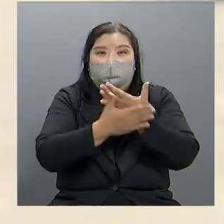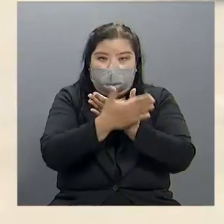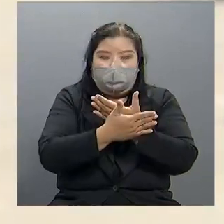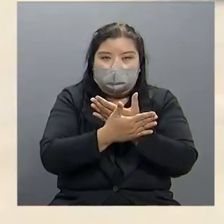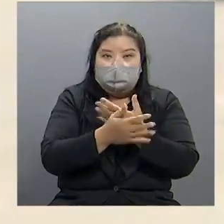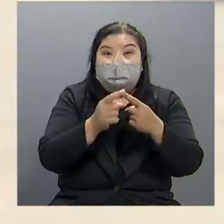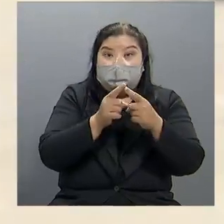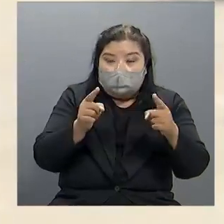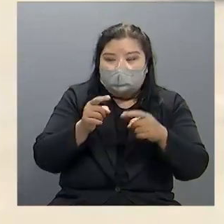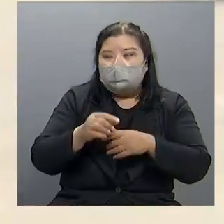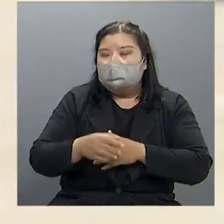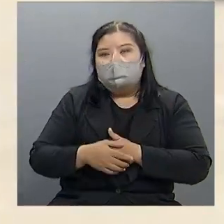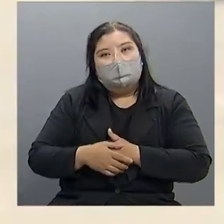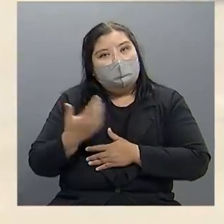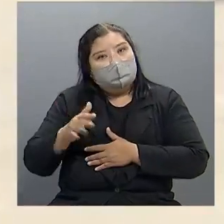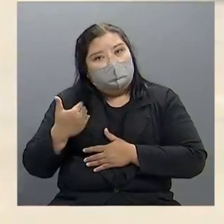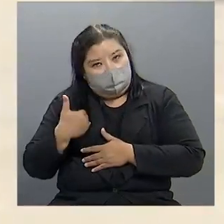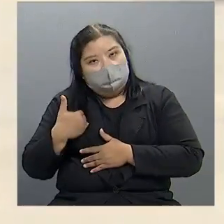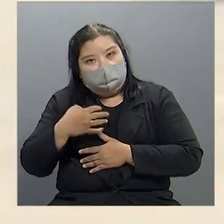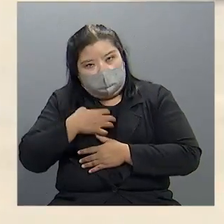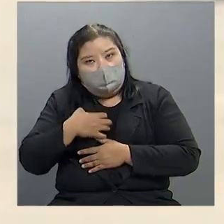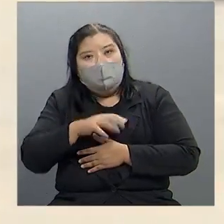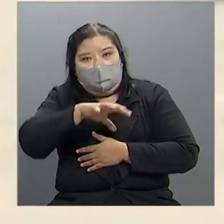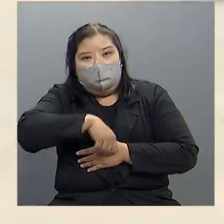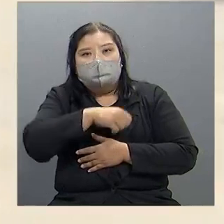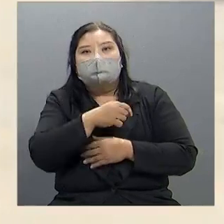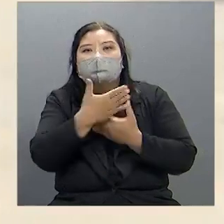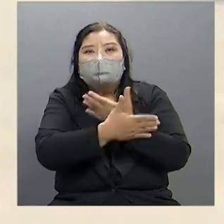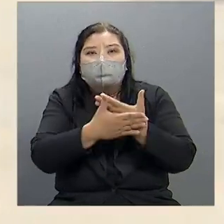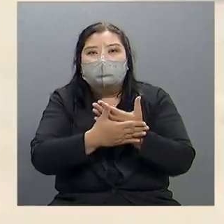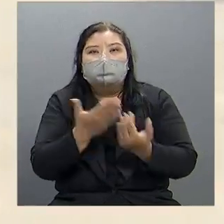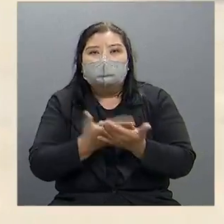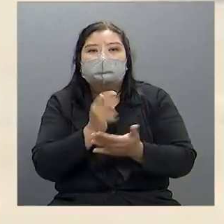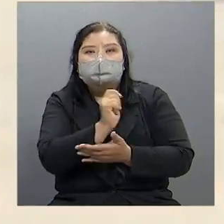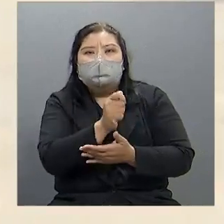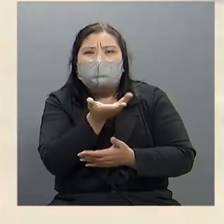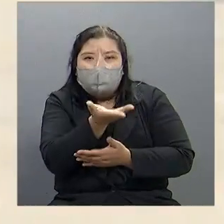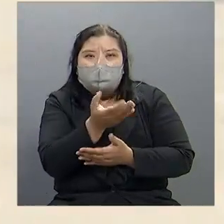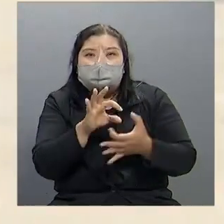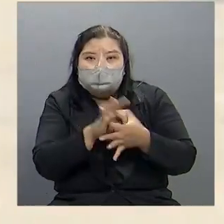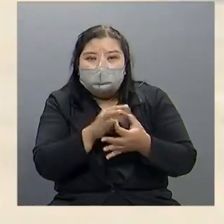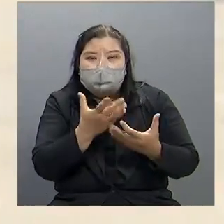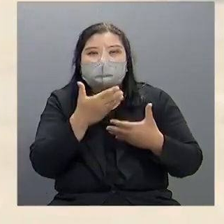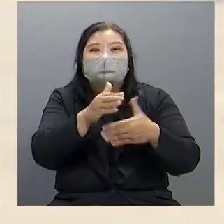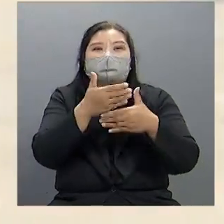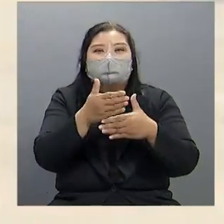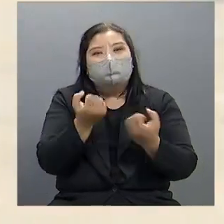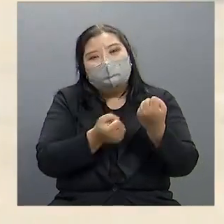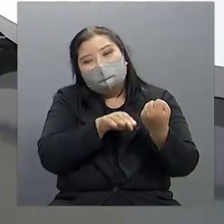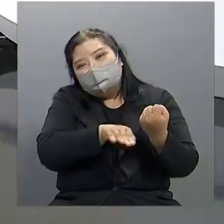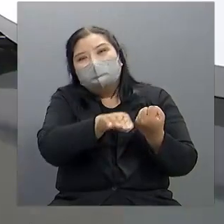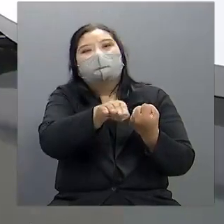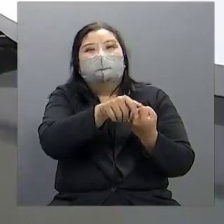หลายรายค่ะที่สนใจจะมาจ้างการรถไฟในการที่จะขนส่งสินค้านะคะคุณจิรชาตาคุณพรวดีคะรถไ